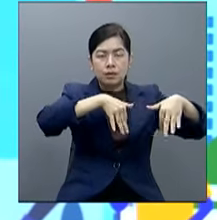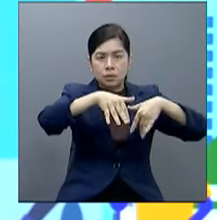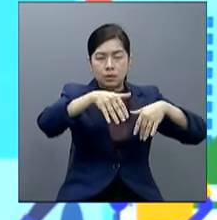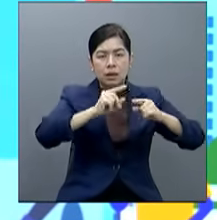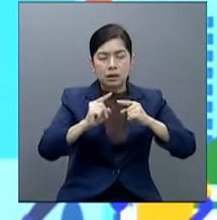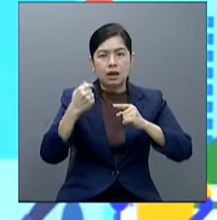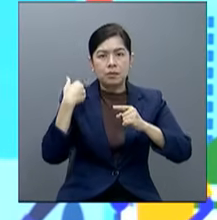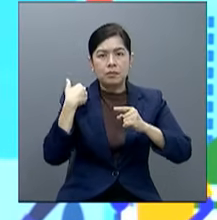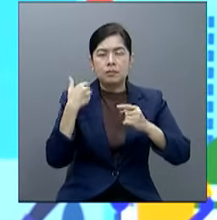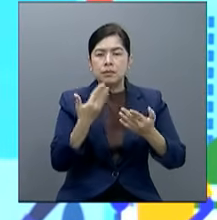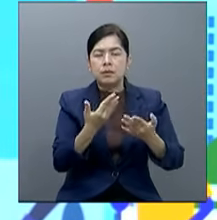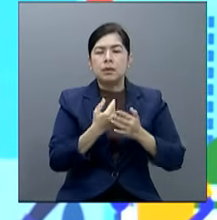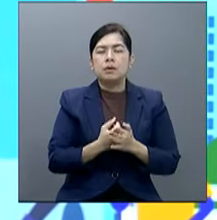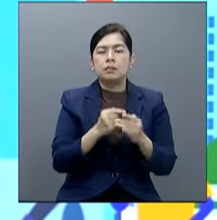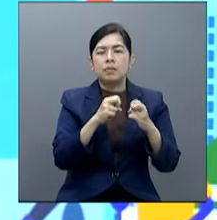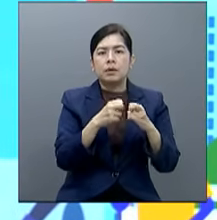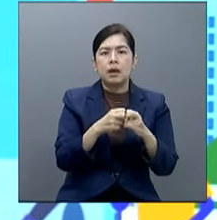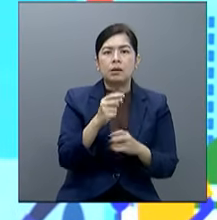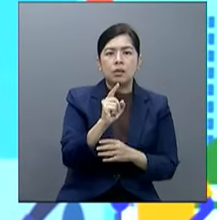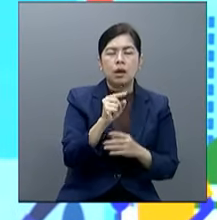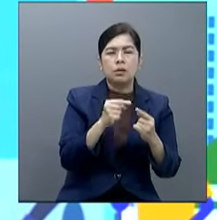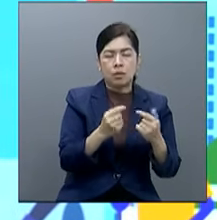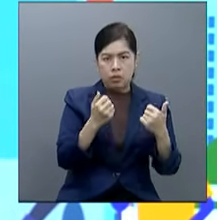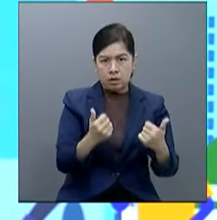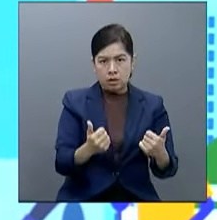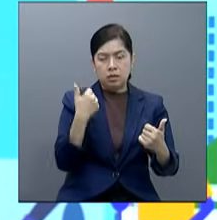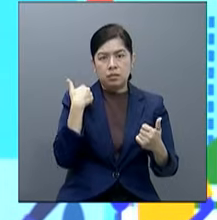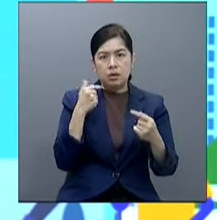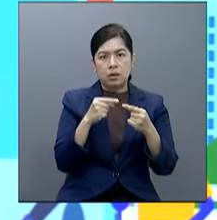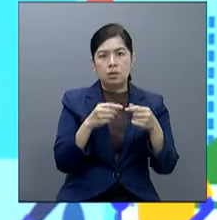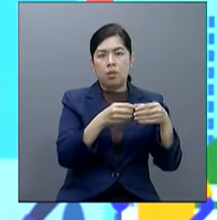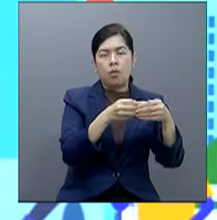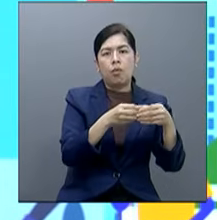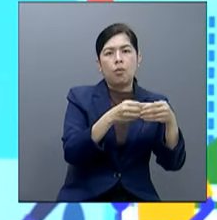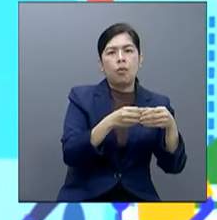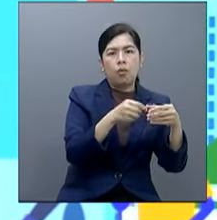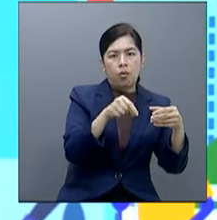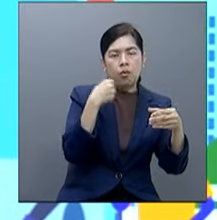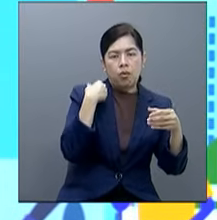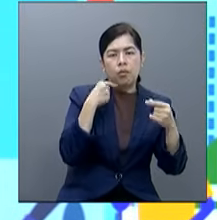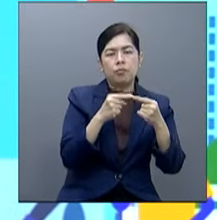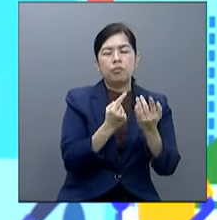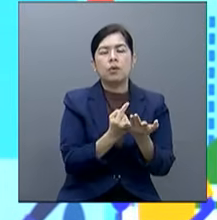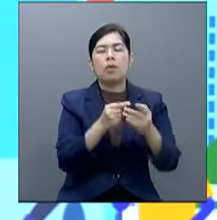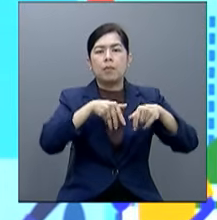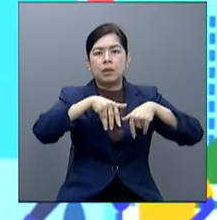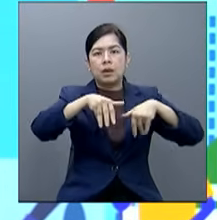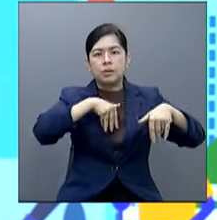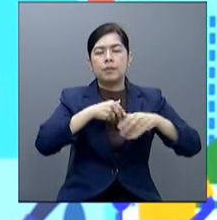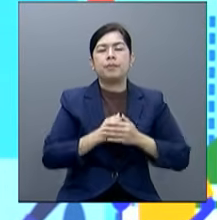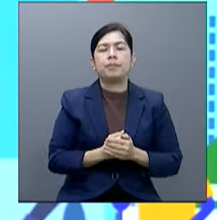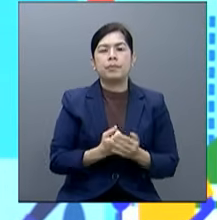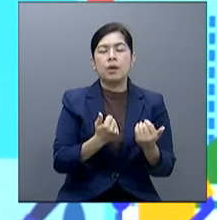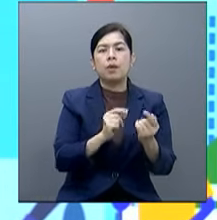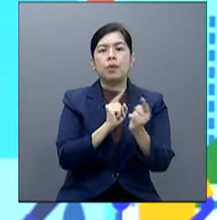มือจากการเป็นผู้ประสบภัยวันนี้ต้องยกระดับมาเป็นผู้จัดการภัยพิบัติแล้วนะคะพูดคุยกันค่ะกับคุณพิสิทธิ์เวช